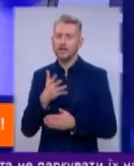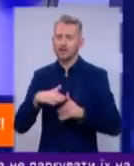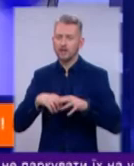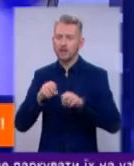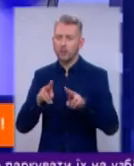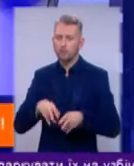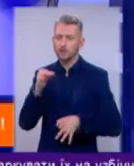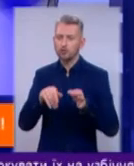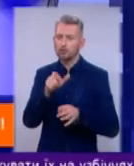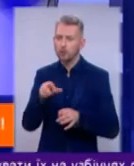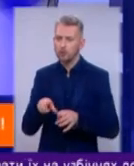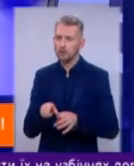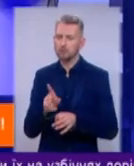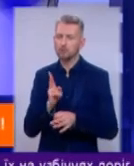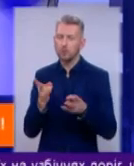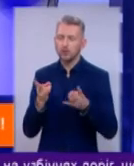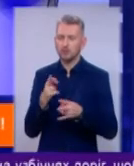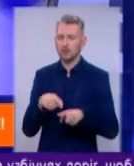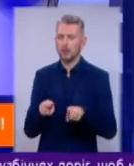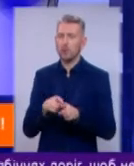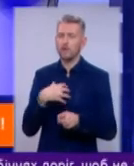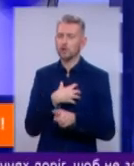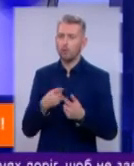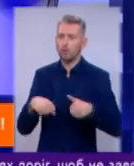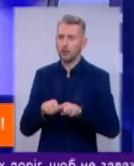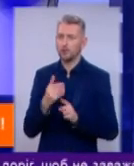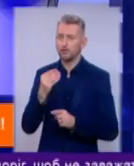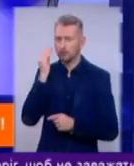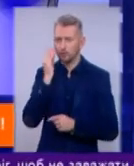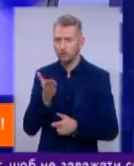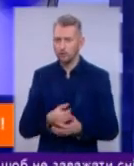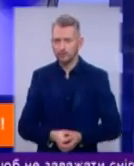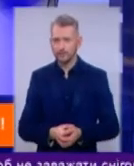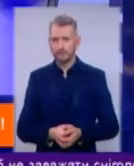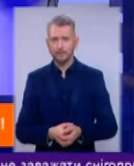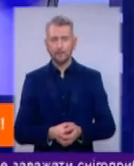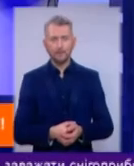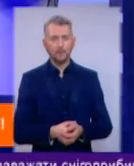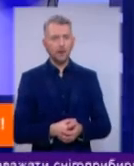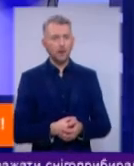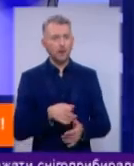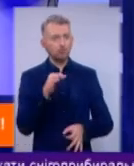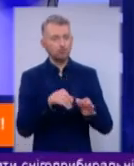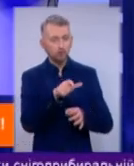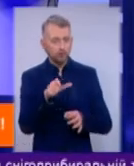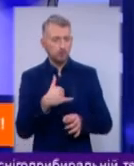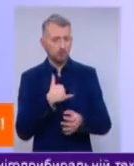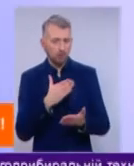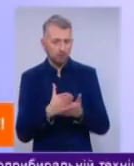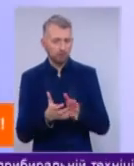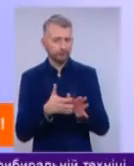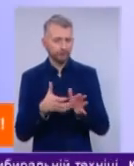кваліфікованих суддів, потрібних для такого важливого органу, на вашу думку? Ну, суддями, безумовно, є проблема в Україні.